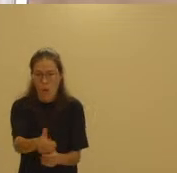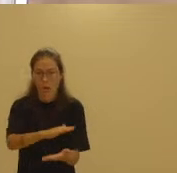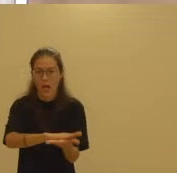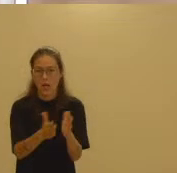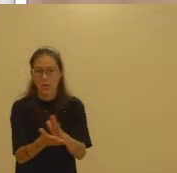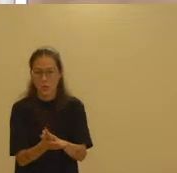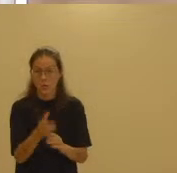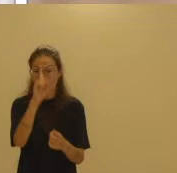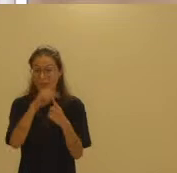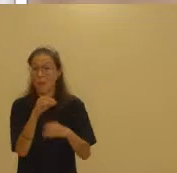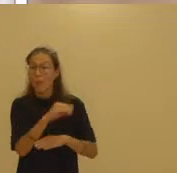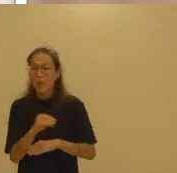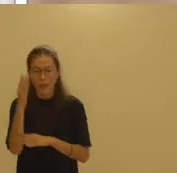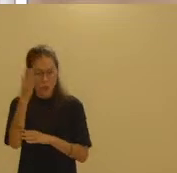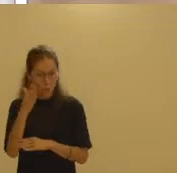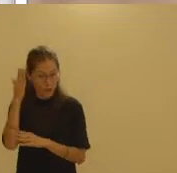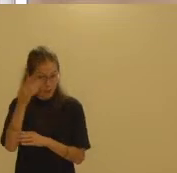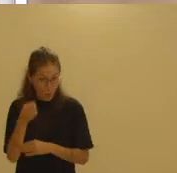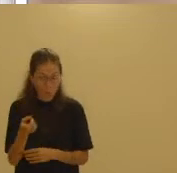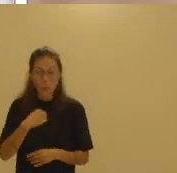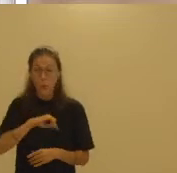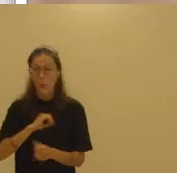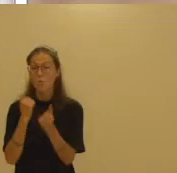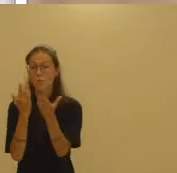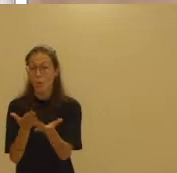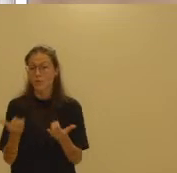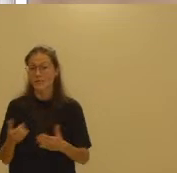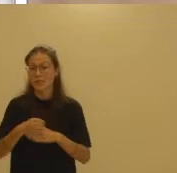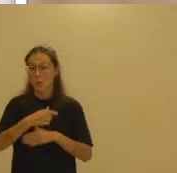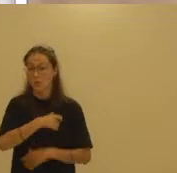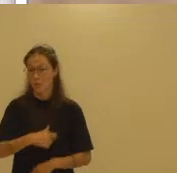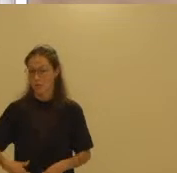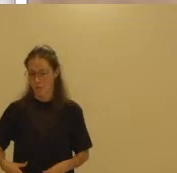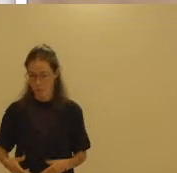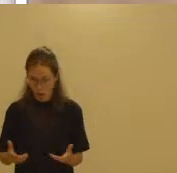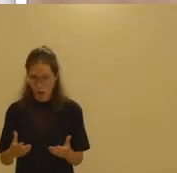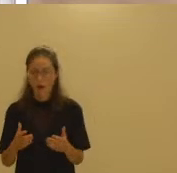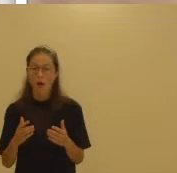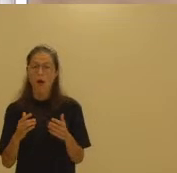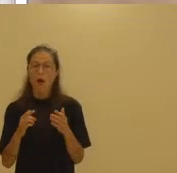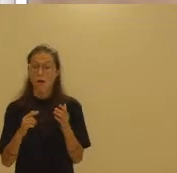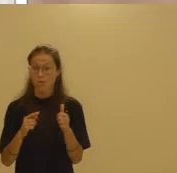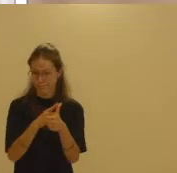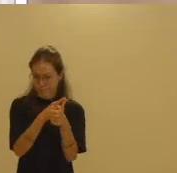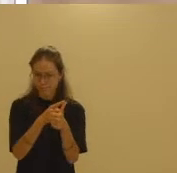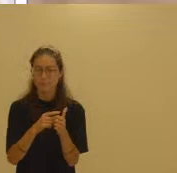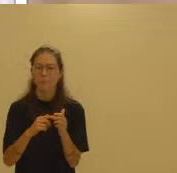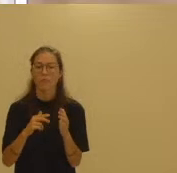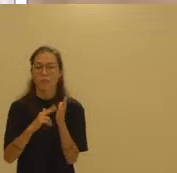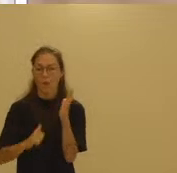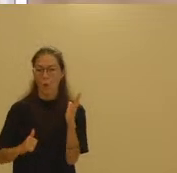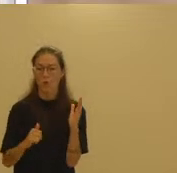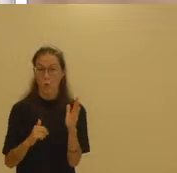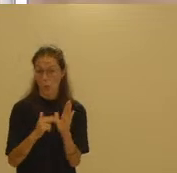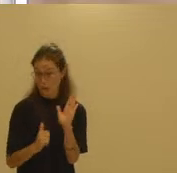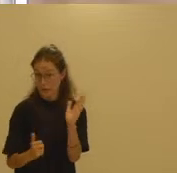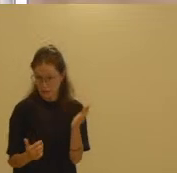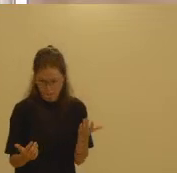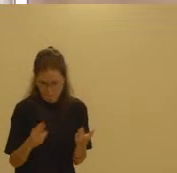de protection des animaux, il vous est proposé d'approuver la convention entre la ville d'Andaille et l'association protectrice des